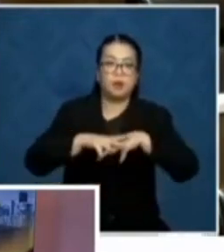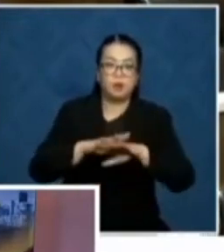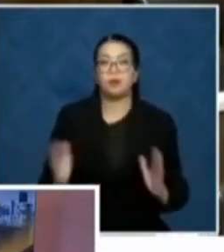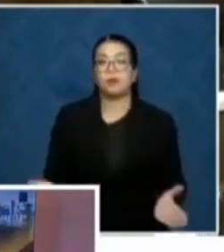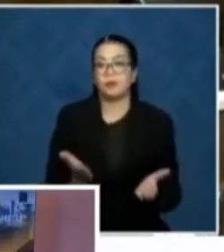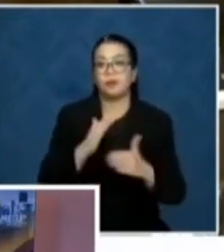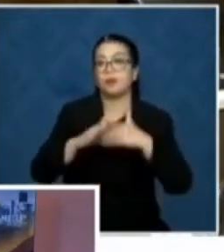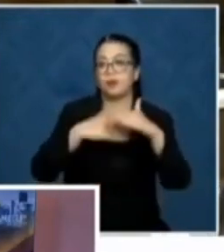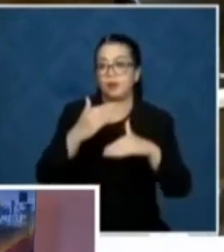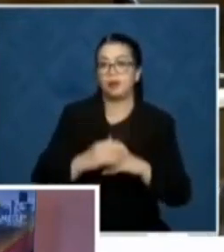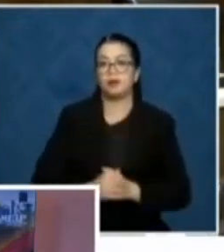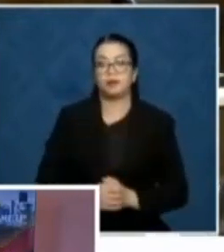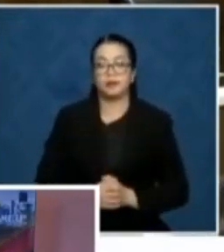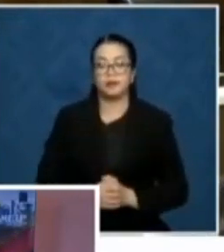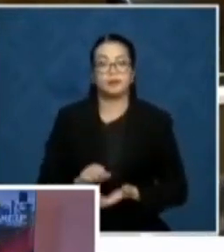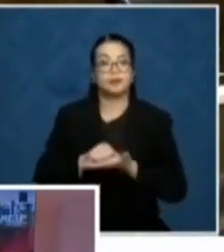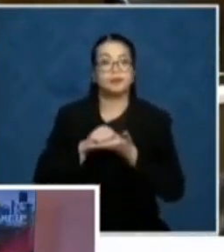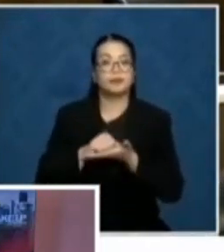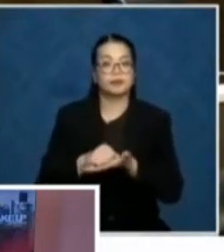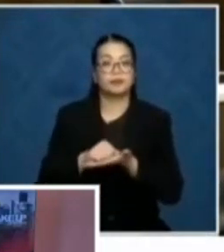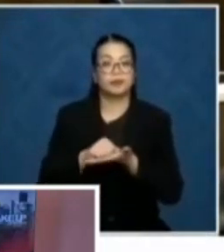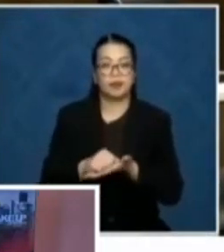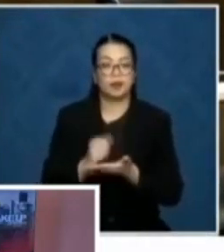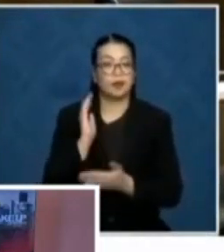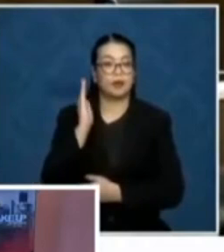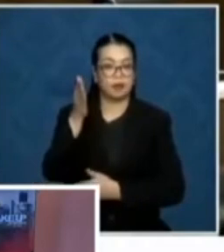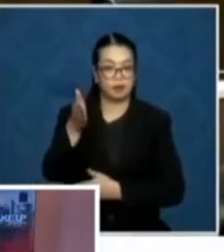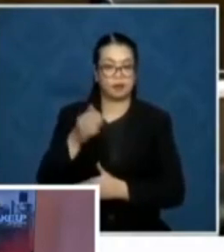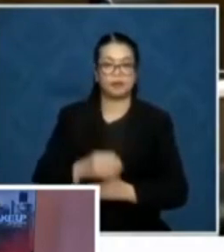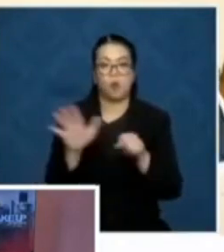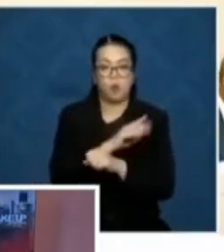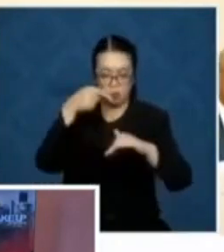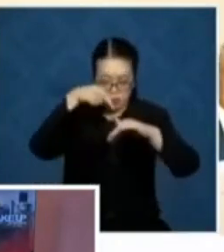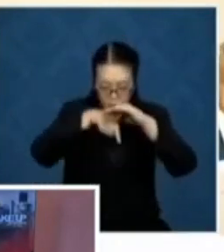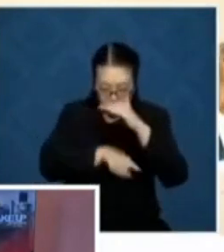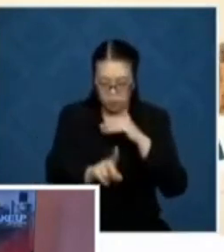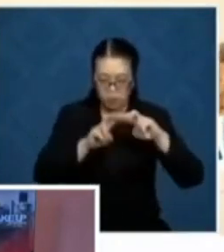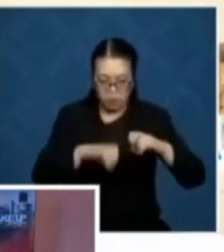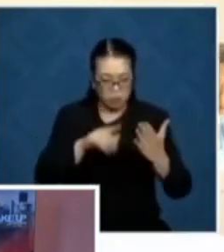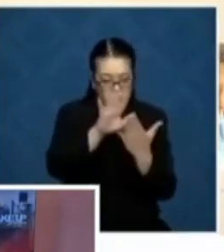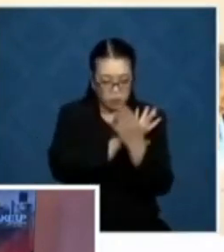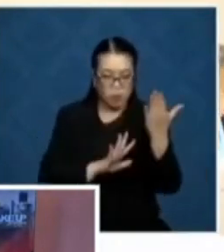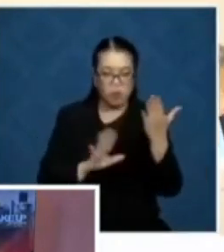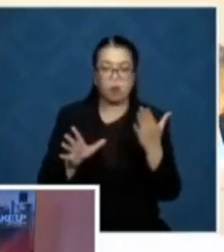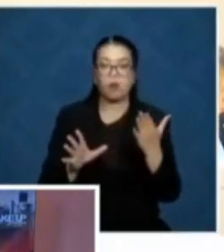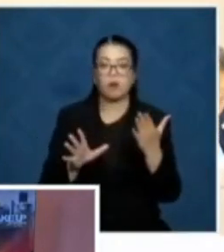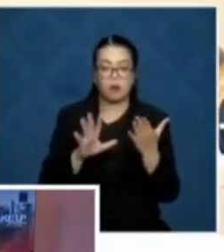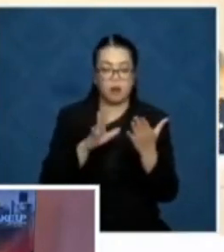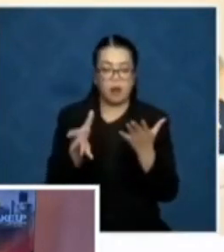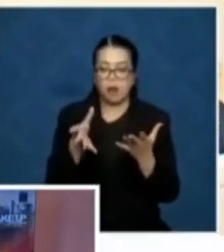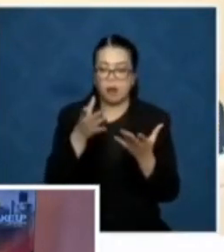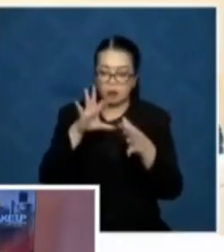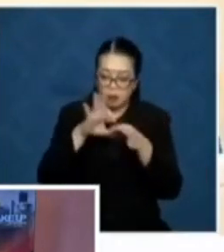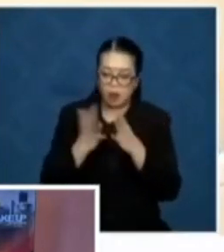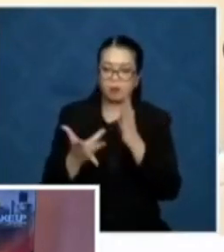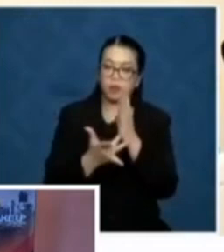อกเข้าใจฝ่ายบริหารคุณจะเป็นฝ่ายค้านไม่ได้ทันทีใช่ป่ะคุณก็จะถูกเรียกว่านายแบ ก อะไรอย่างเงี้ย แต่ว่าความพยายาม